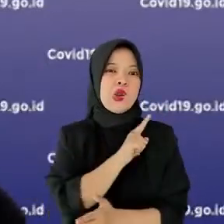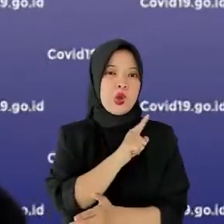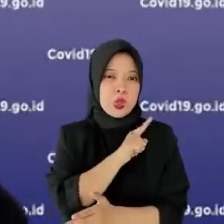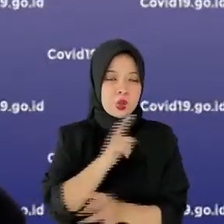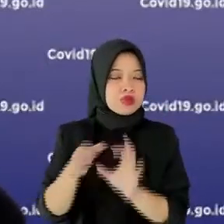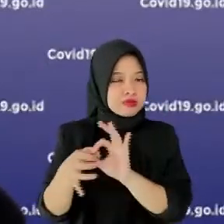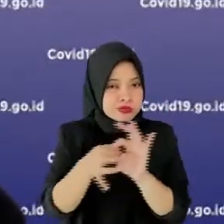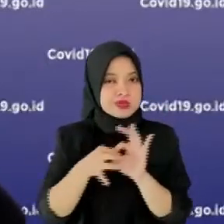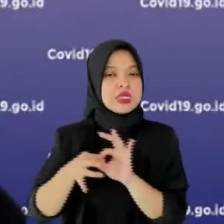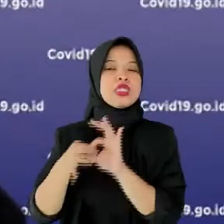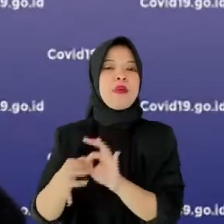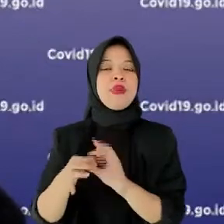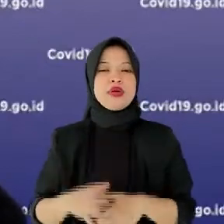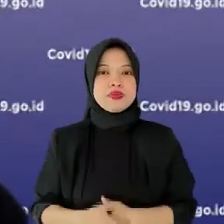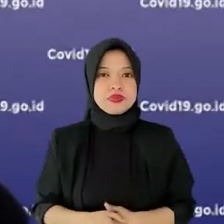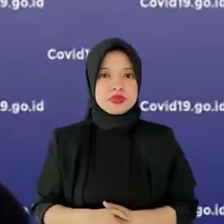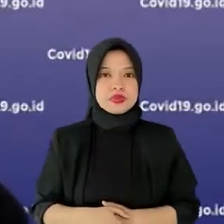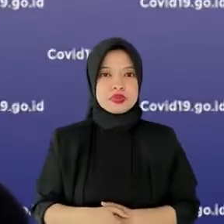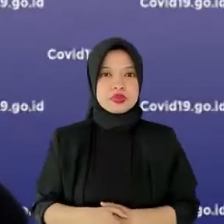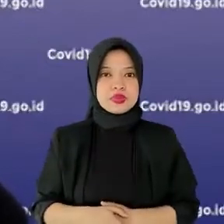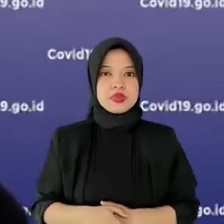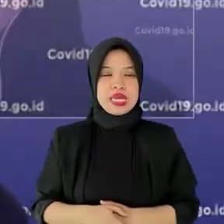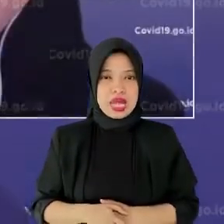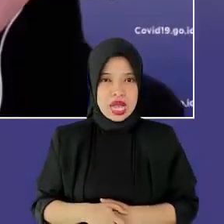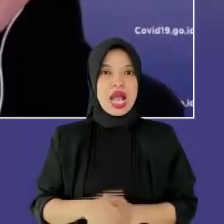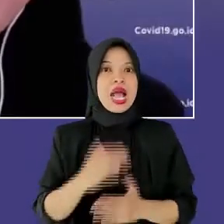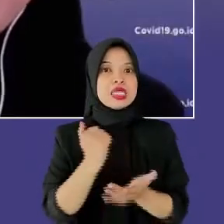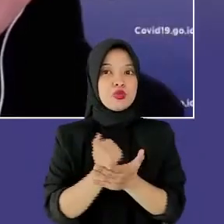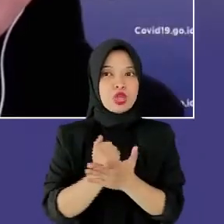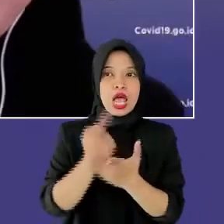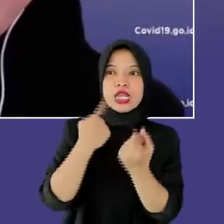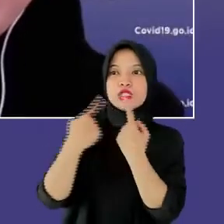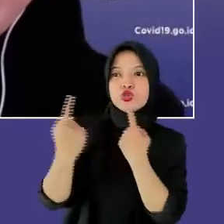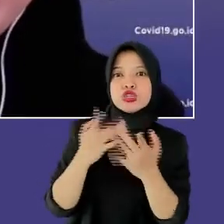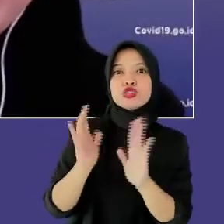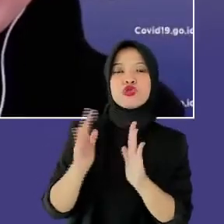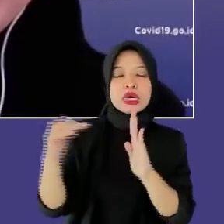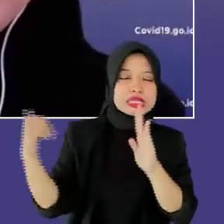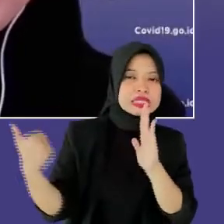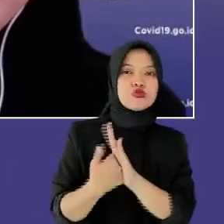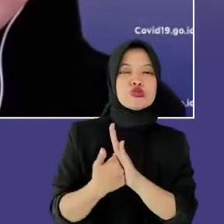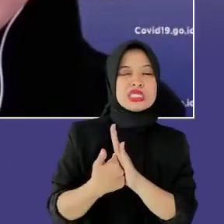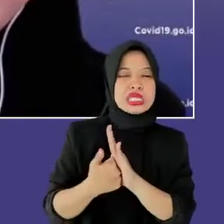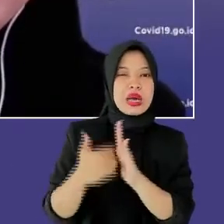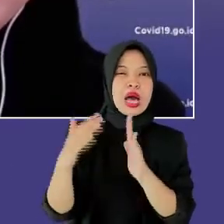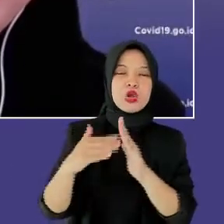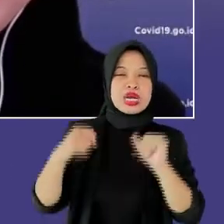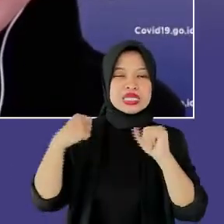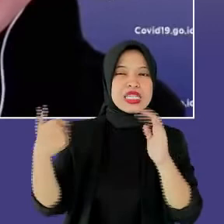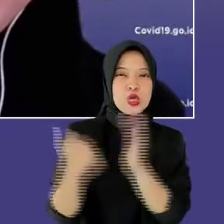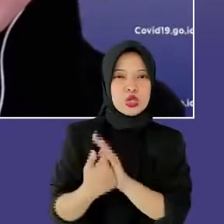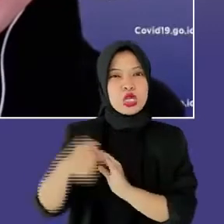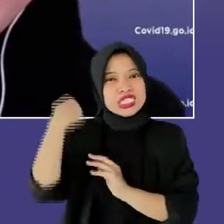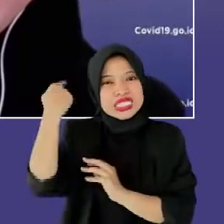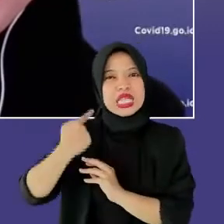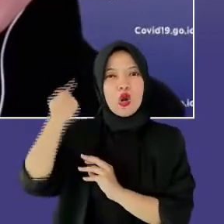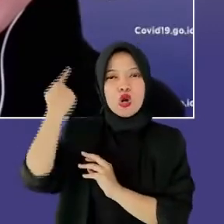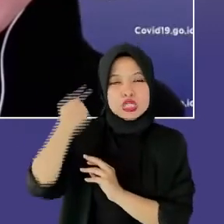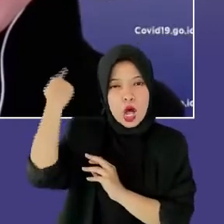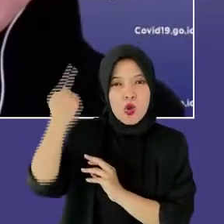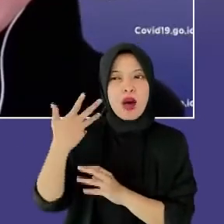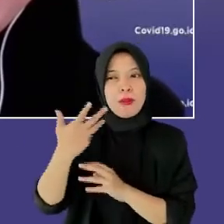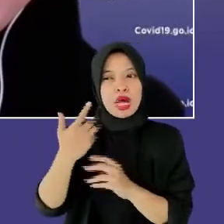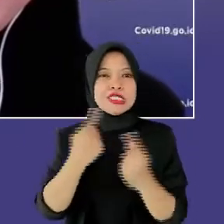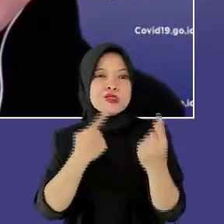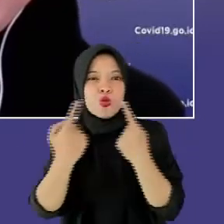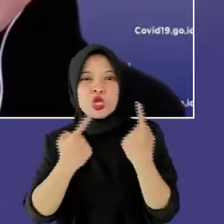disiplin kolektif. Iya. Jadi tentunya kita sudah membahas mengenai kepatuhan ini berminggu-minggu sebetulnya ya. Kita sudah sering